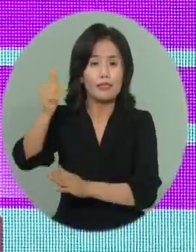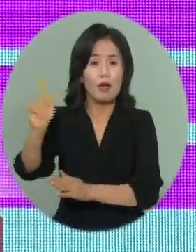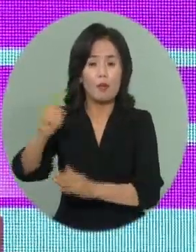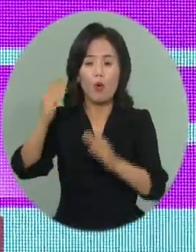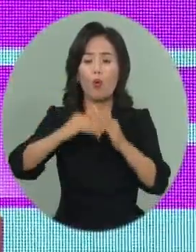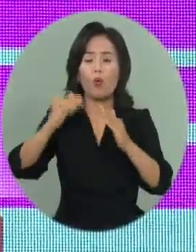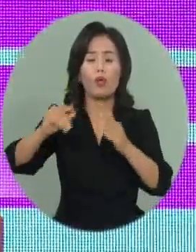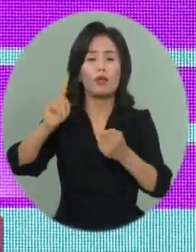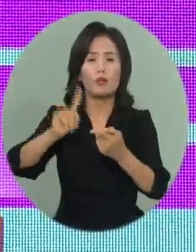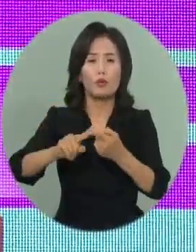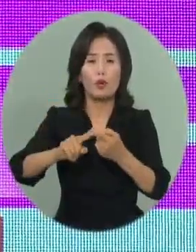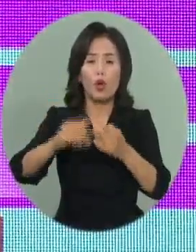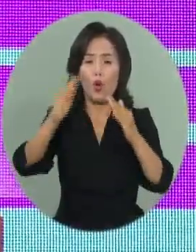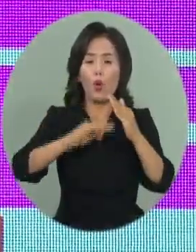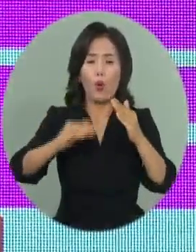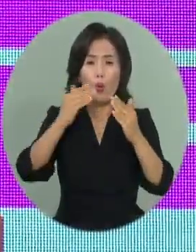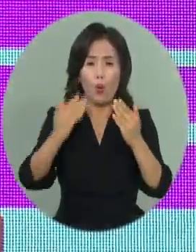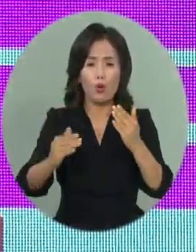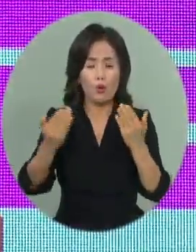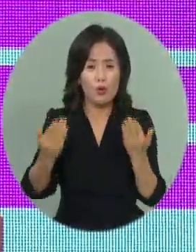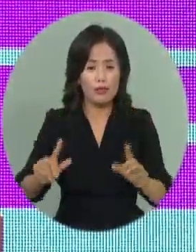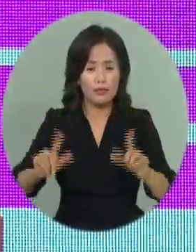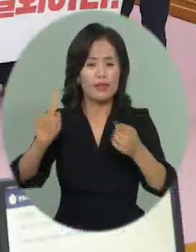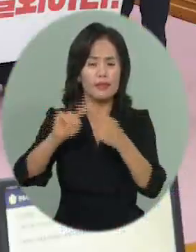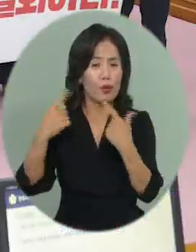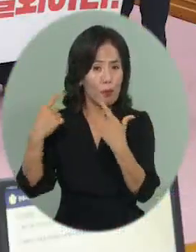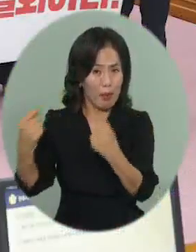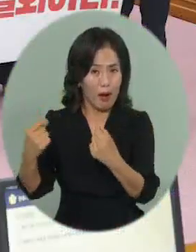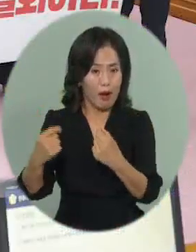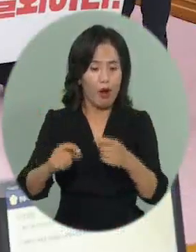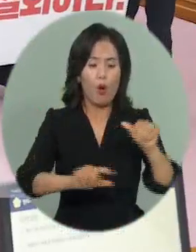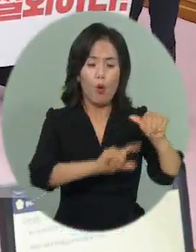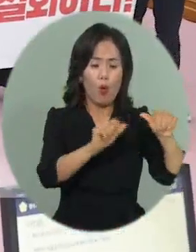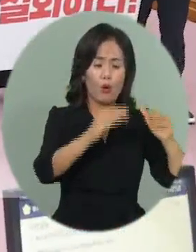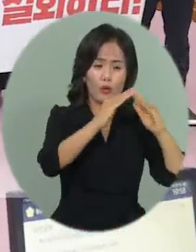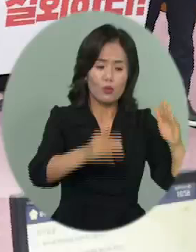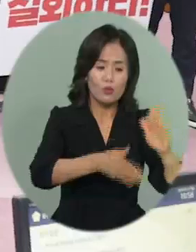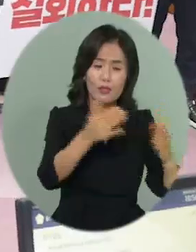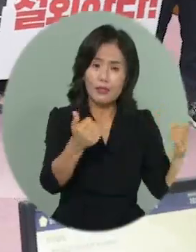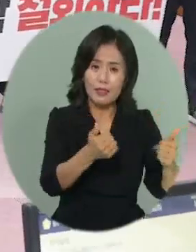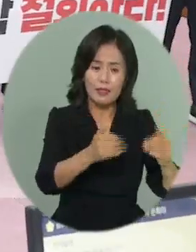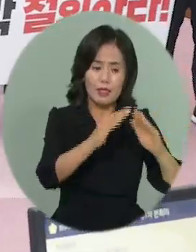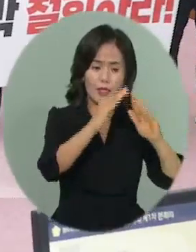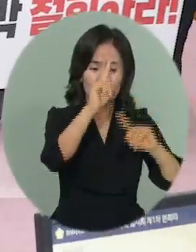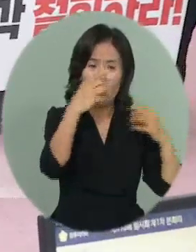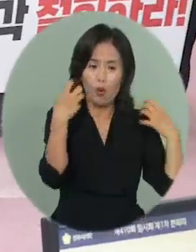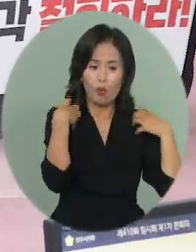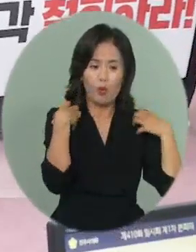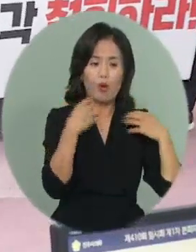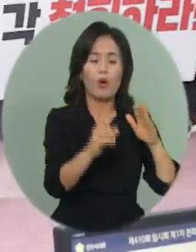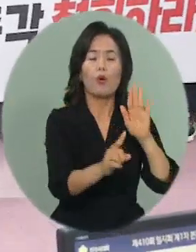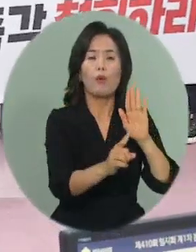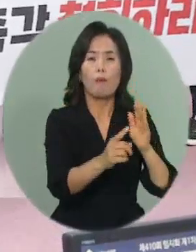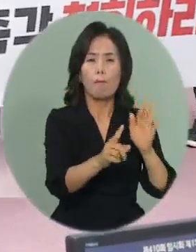광주시장은 공개적으로 공휴일 휴업을 유지하겠다고 밝혔고, 이어 지난 5월 전주시 의회는 정부 방침을 철회할